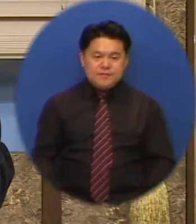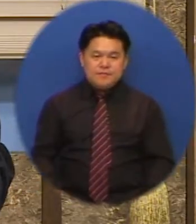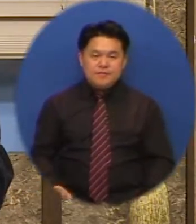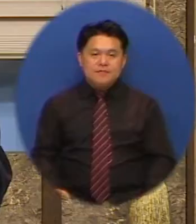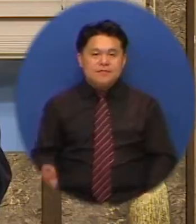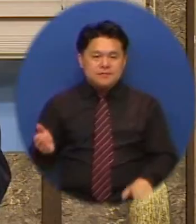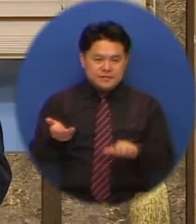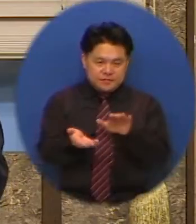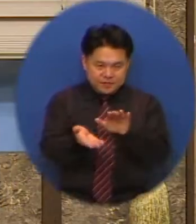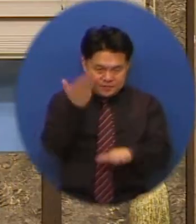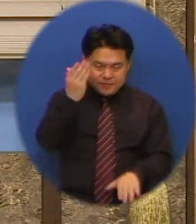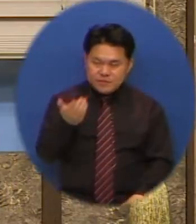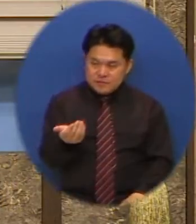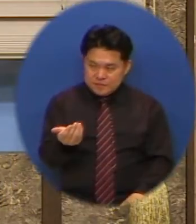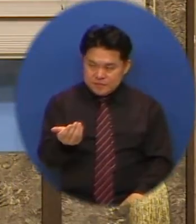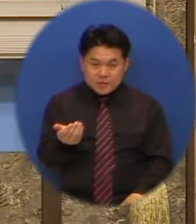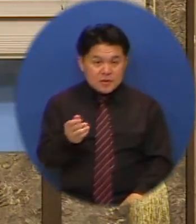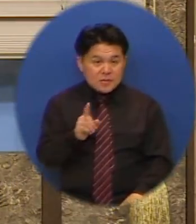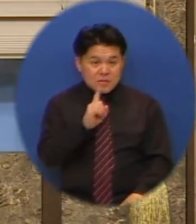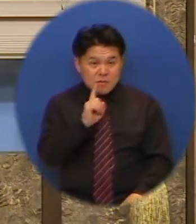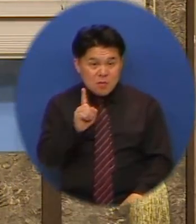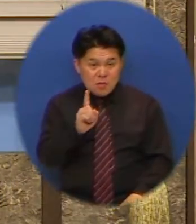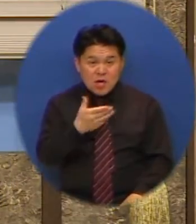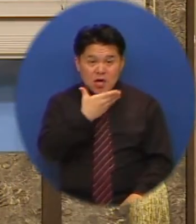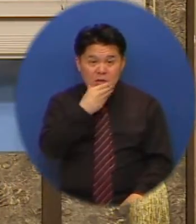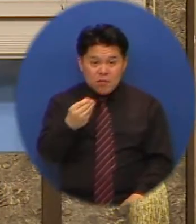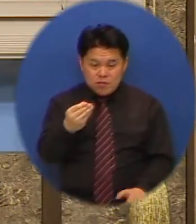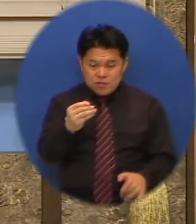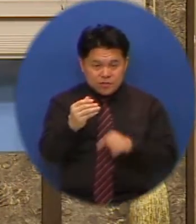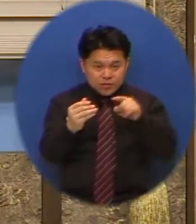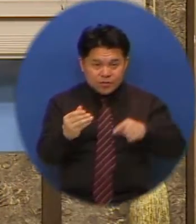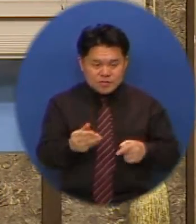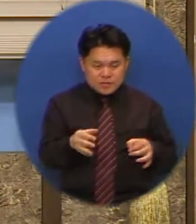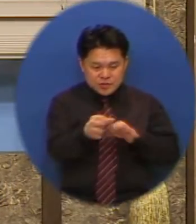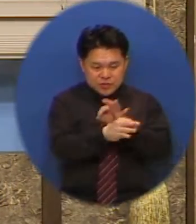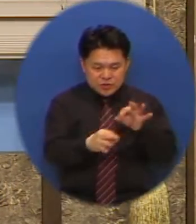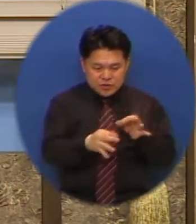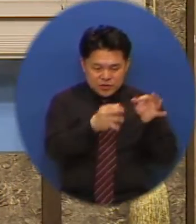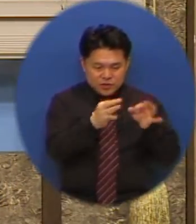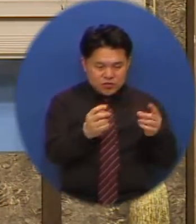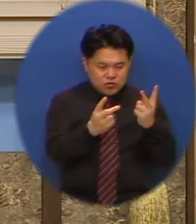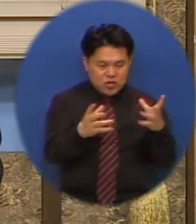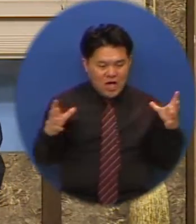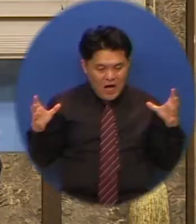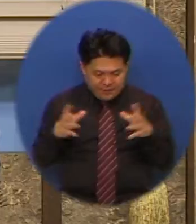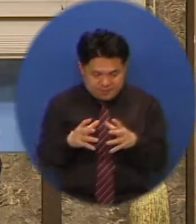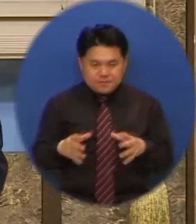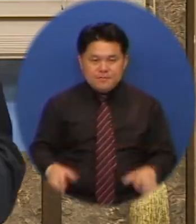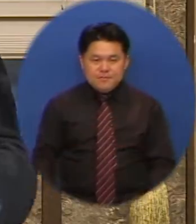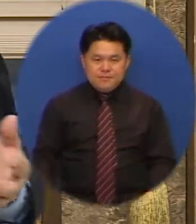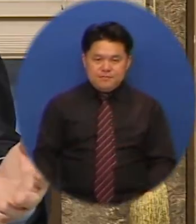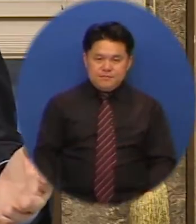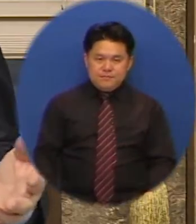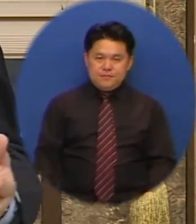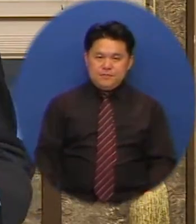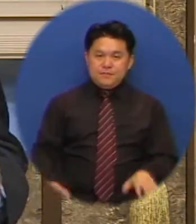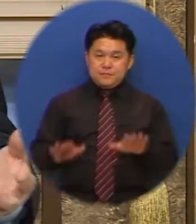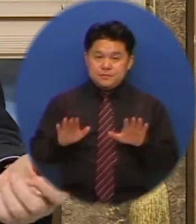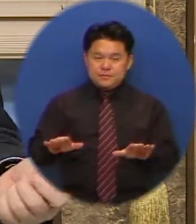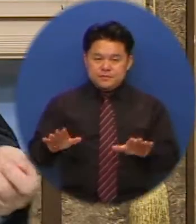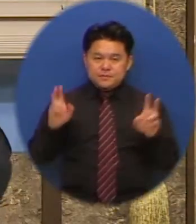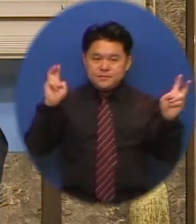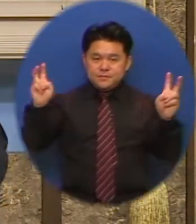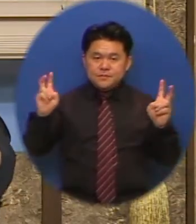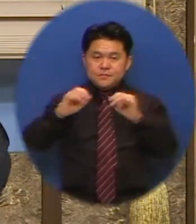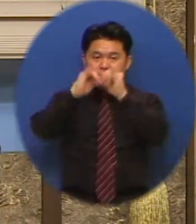그거를 넘어서서 복지 아까 경영 개념 넣고 금융 개념을 넣으면은 일반적 지금 기업의